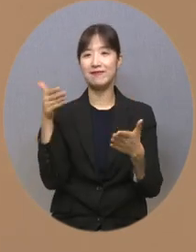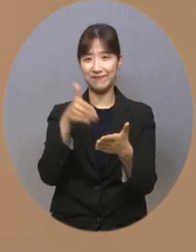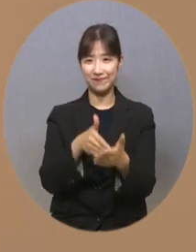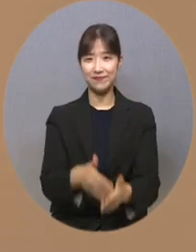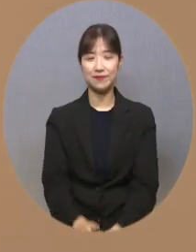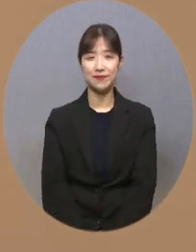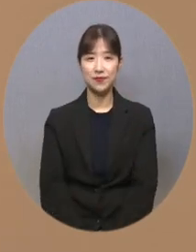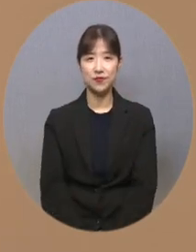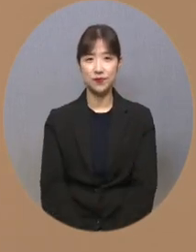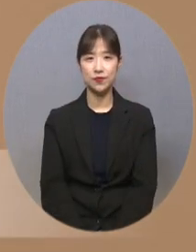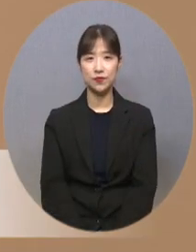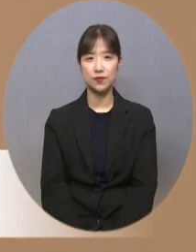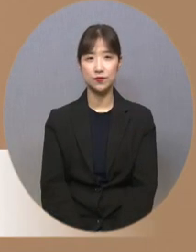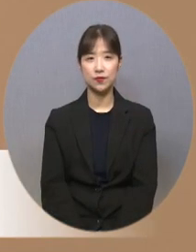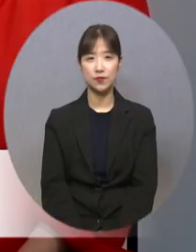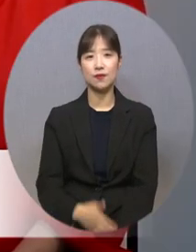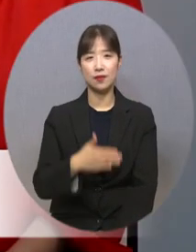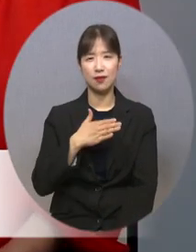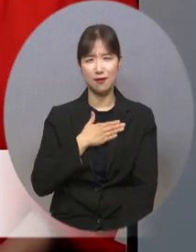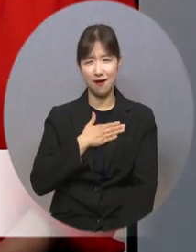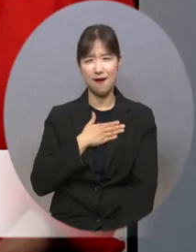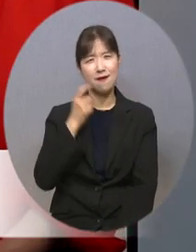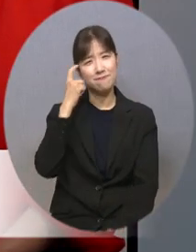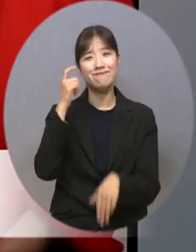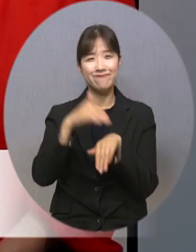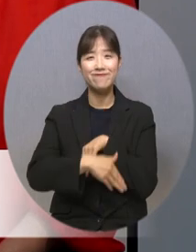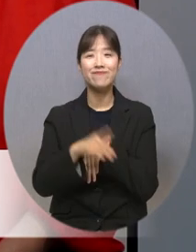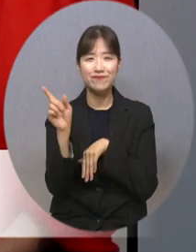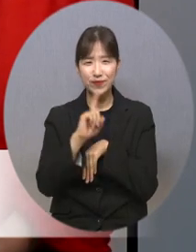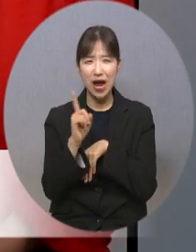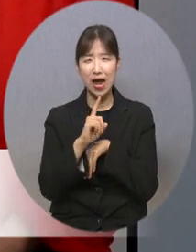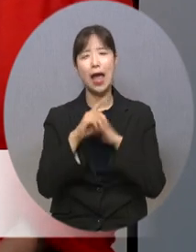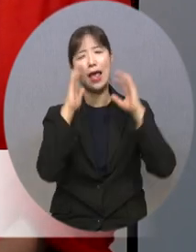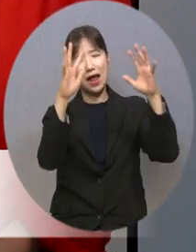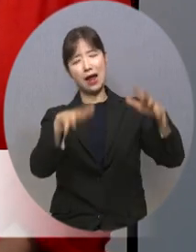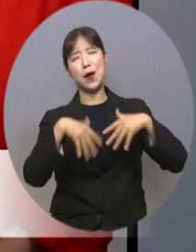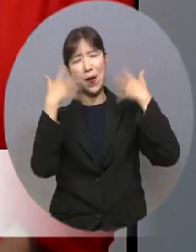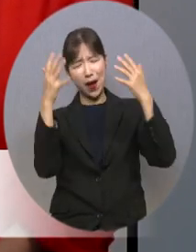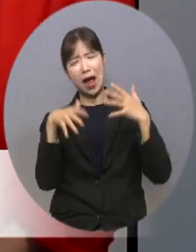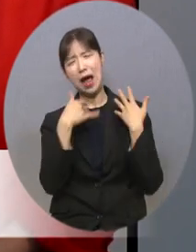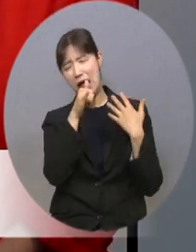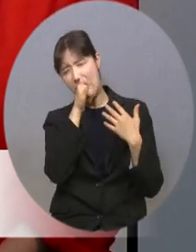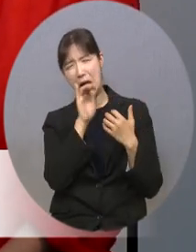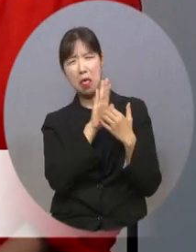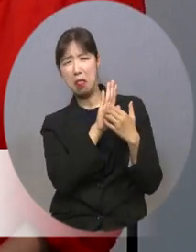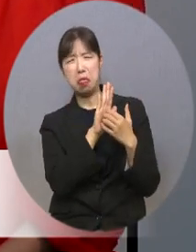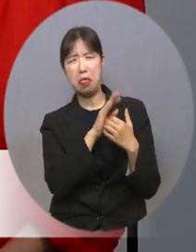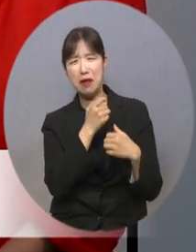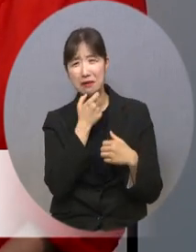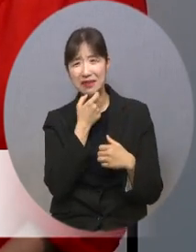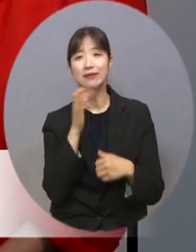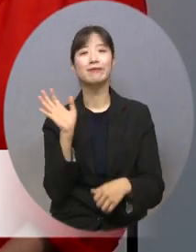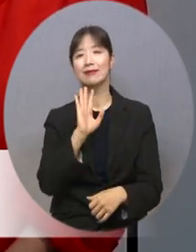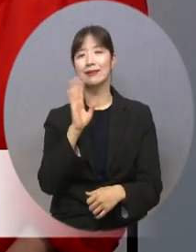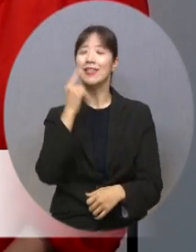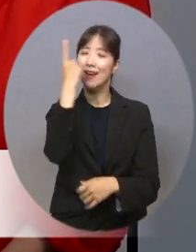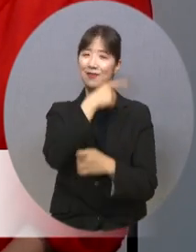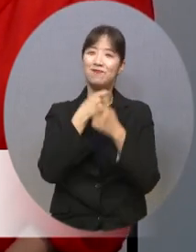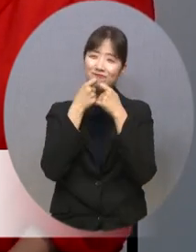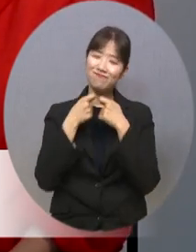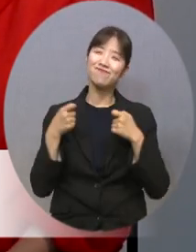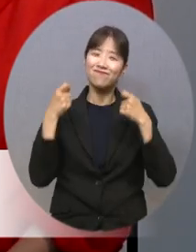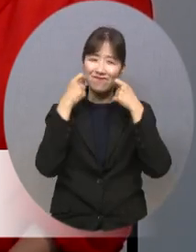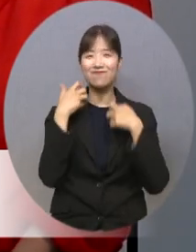보입니다. 저의 모토가 어차피 부는 바람 웃으면서 맞이하련다가